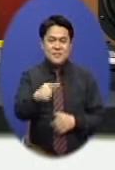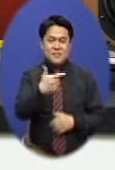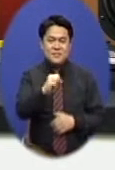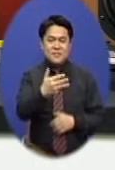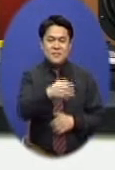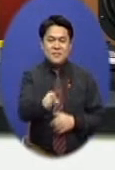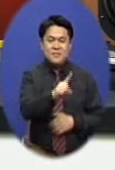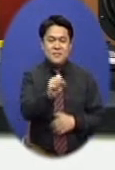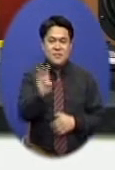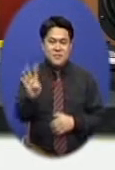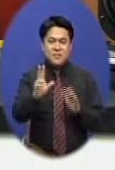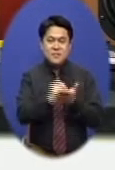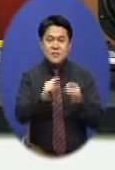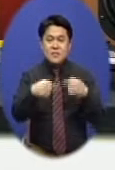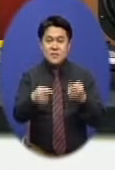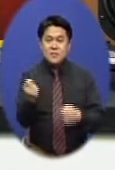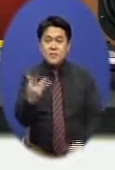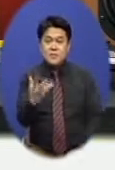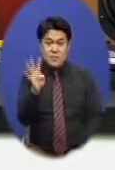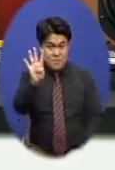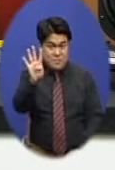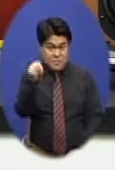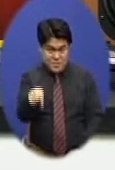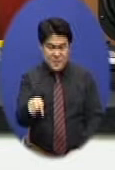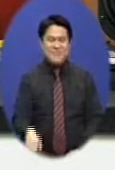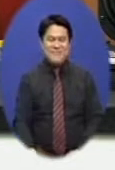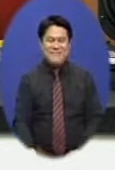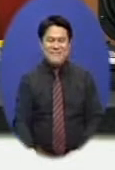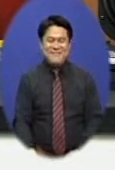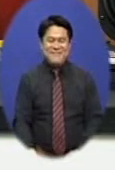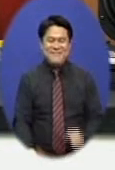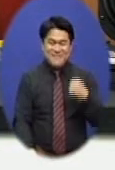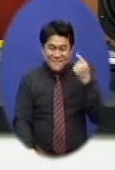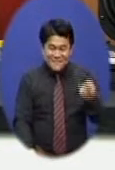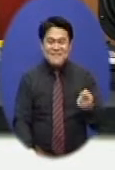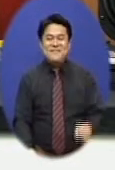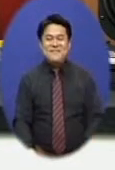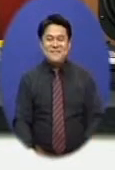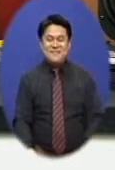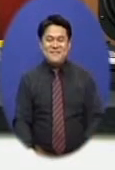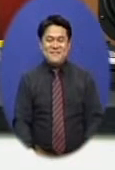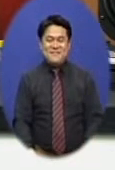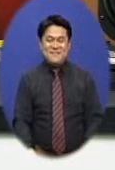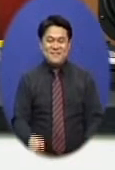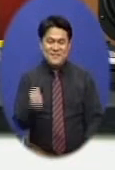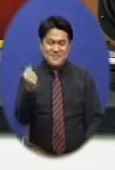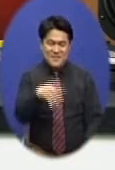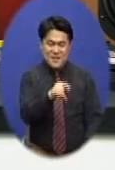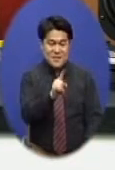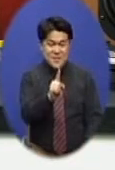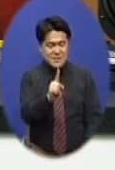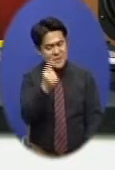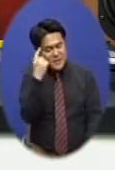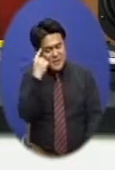060-608-1004번을 누르셔서 퀴즈 참여가 몇 번이죠? 4번입니다. 네. 네, 4번을 누르신 다음에 번호를 이렇게